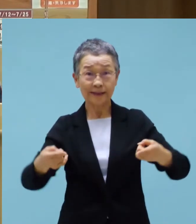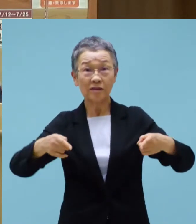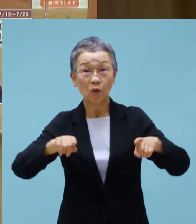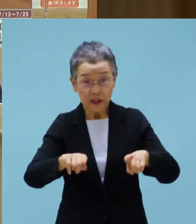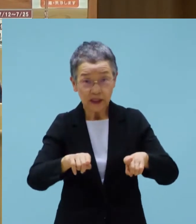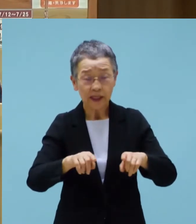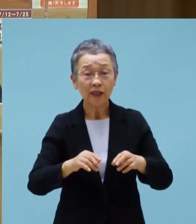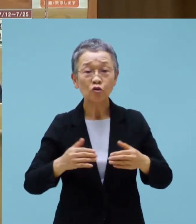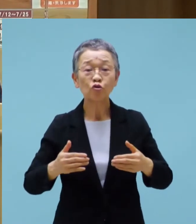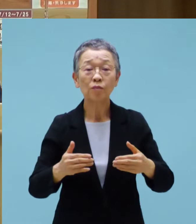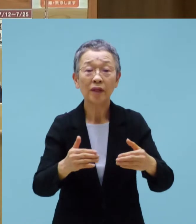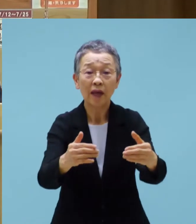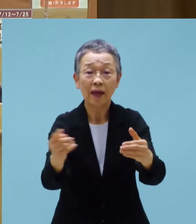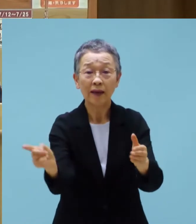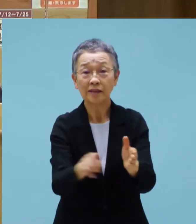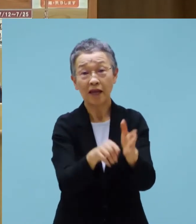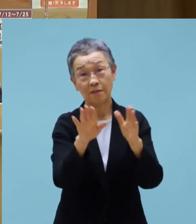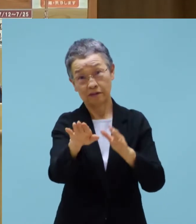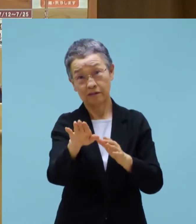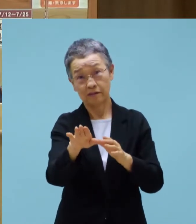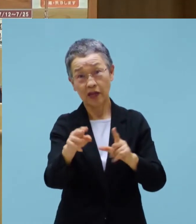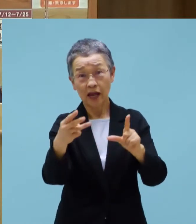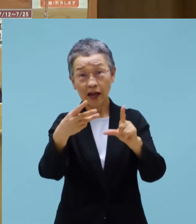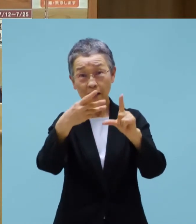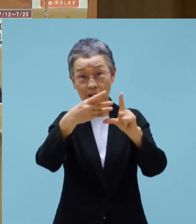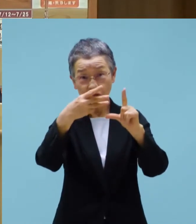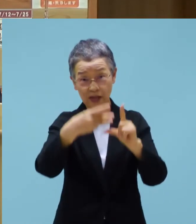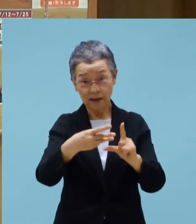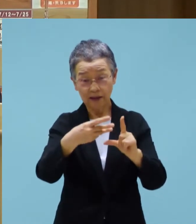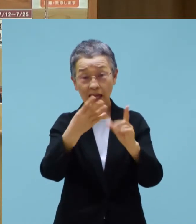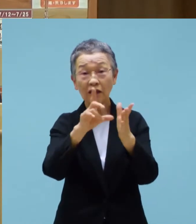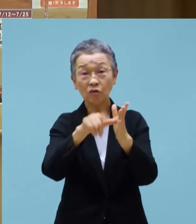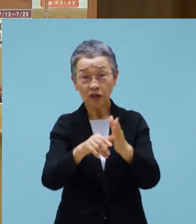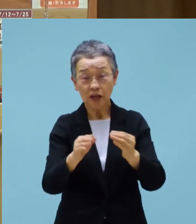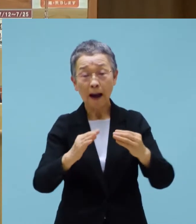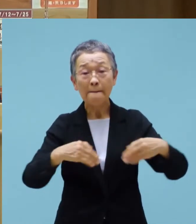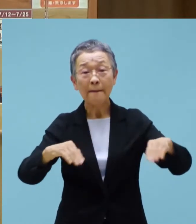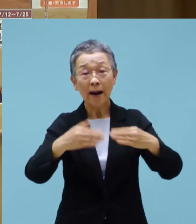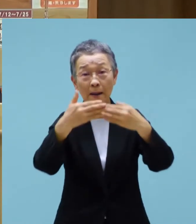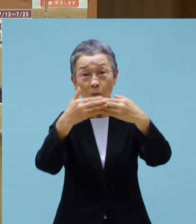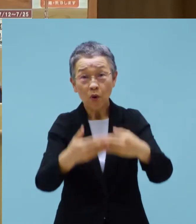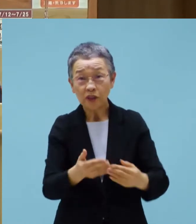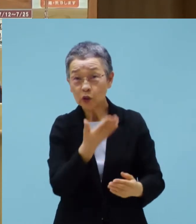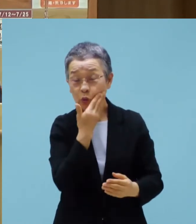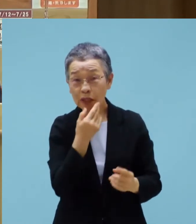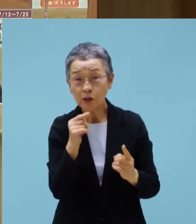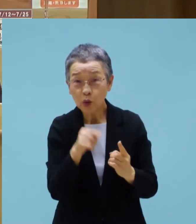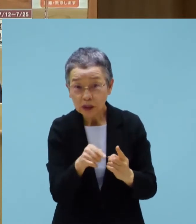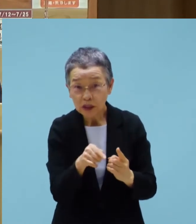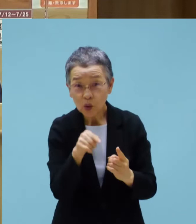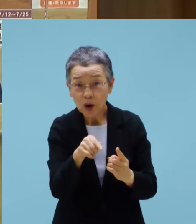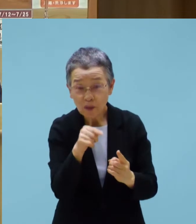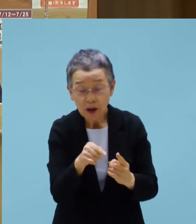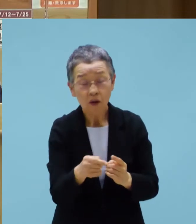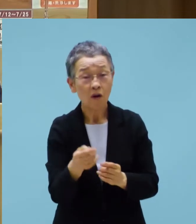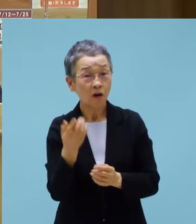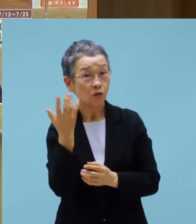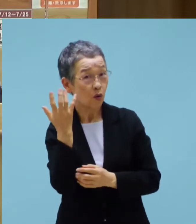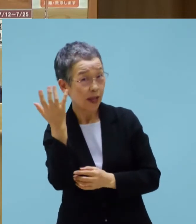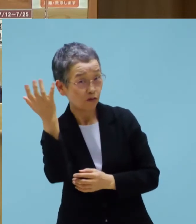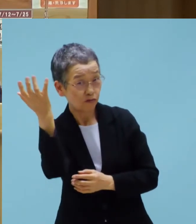ます。でステージ3についてはいわゆるまん延防止等重点措置を想定するようなステージになって